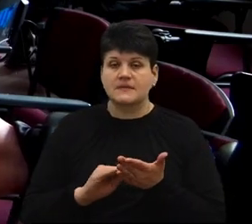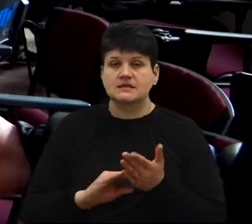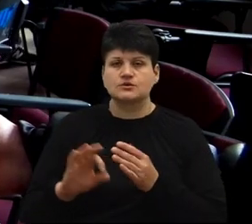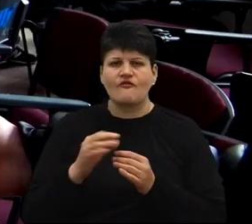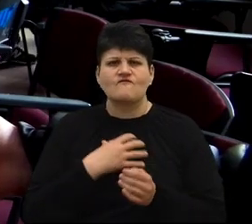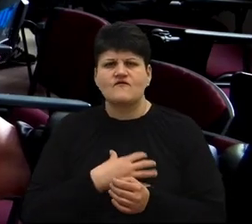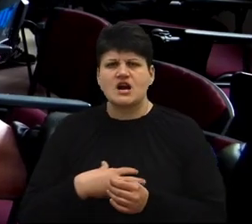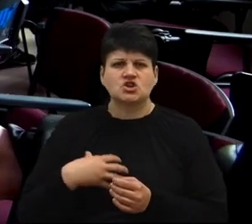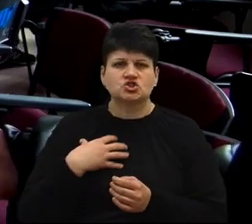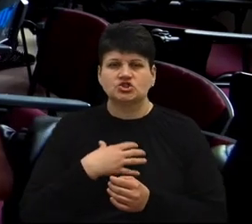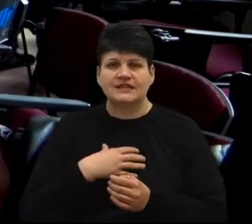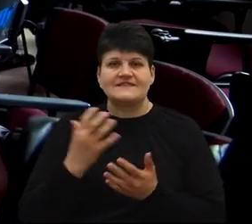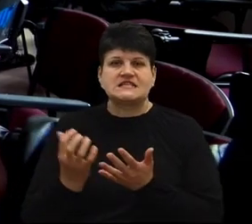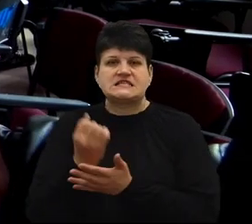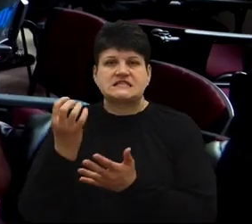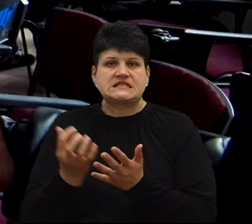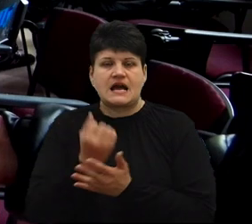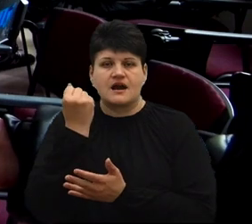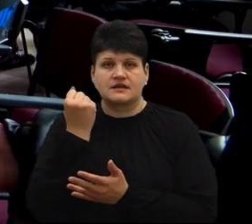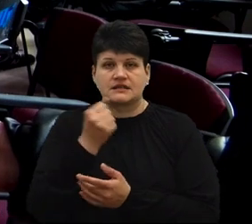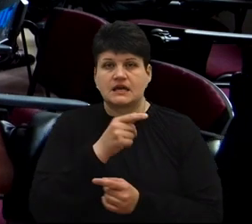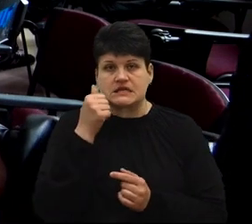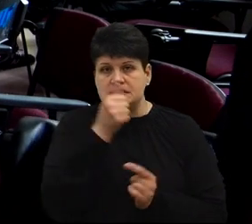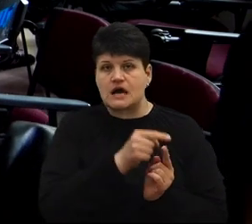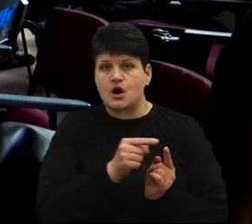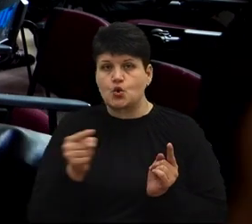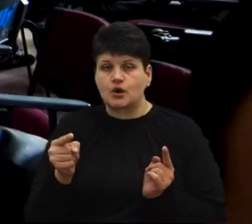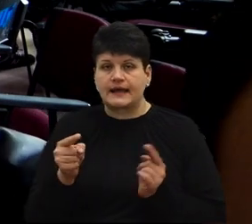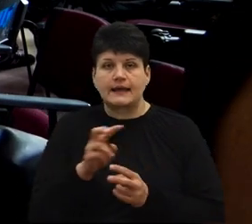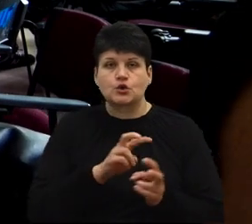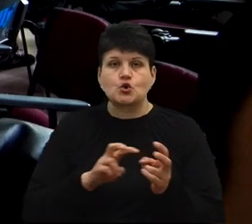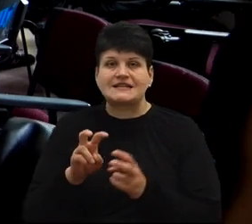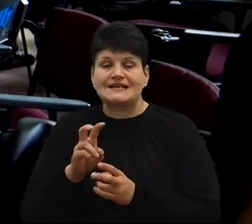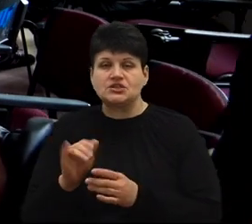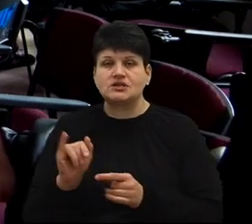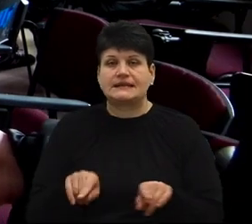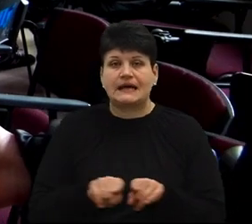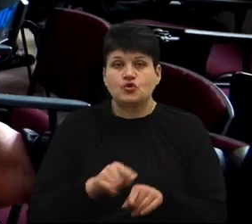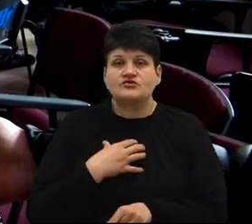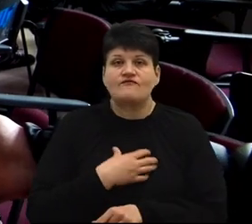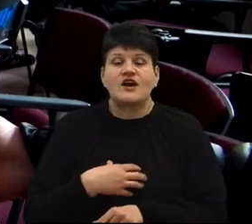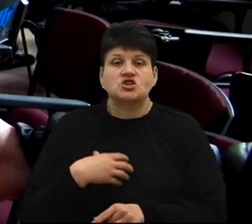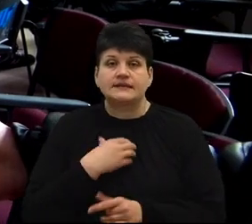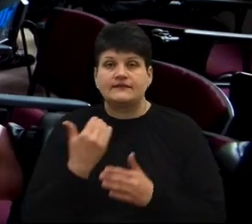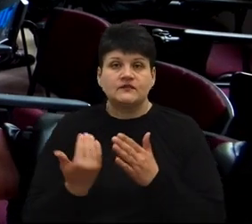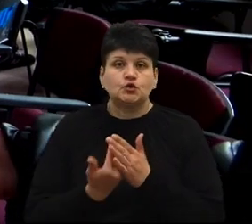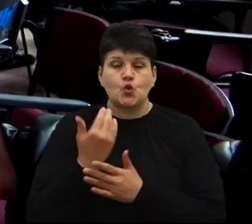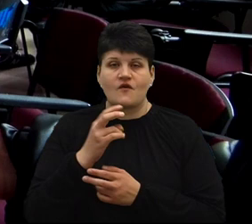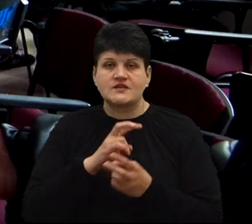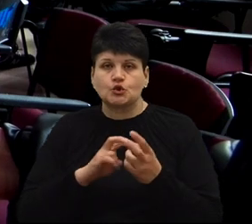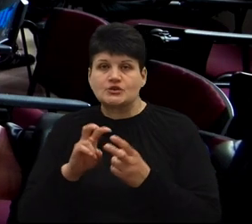найважливіші знахідки за роки досліджень і також важливі нові дослідження